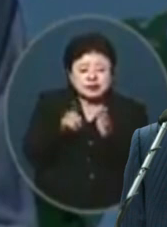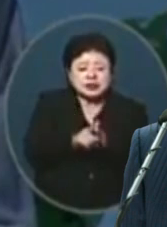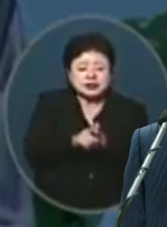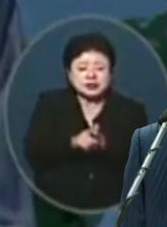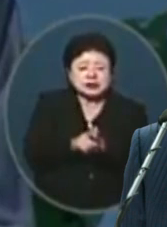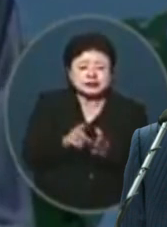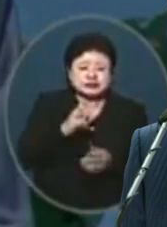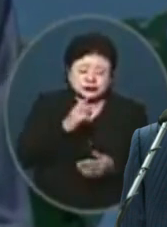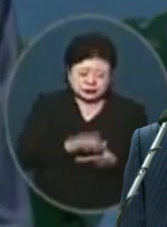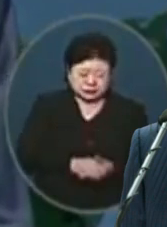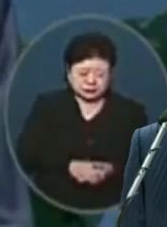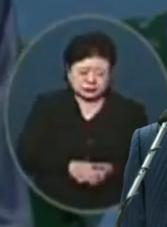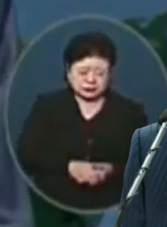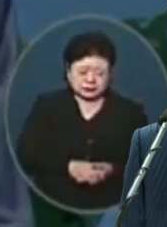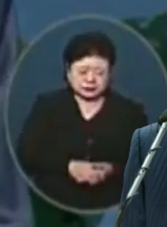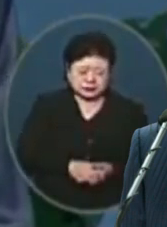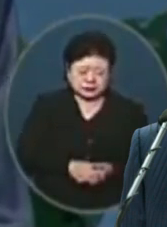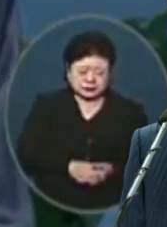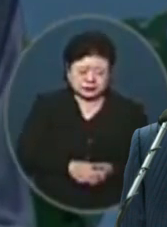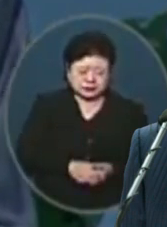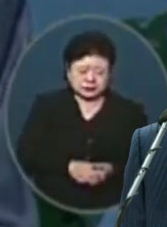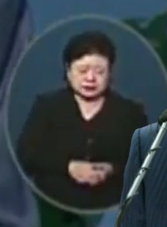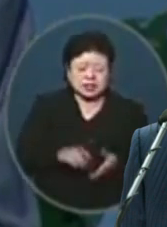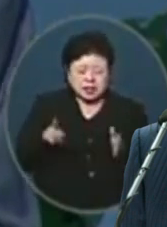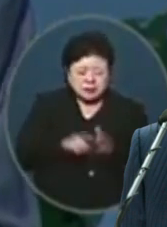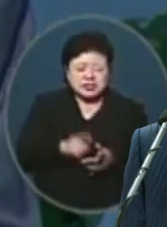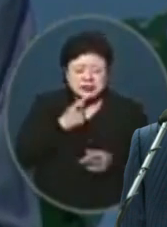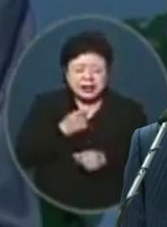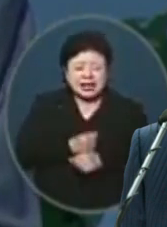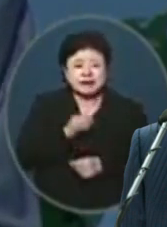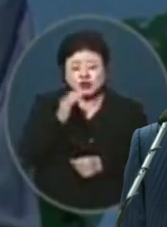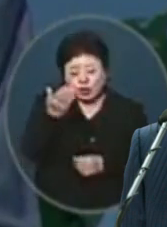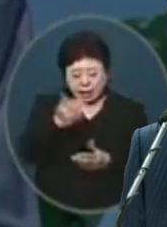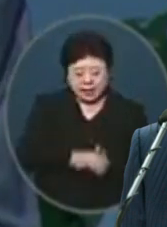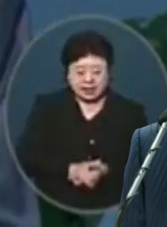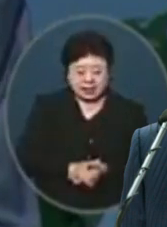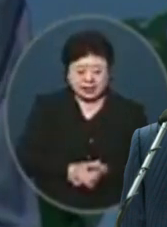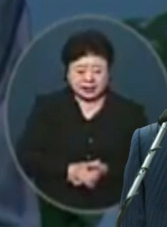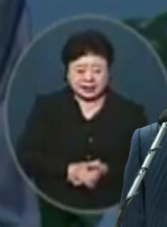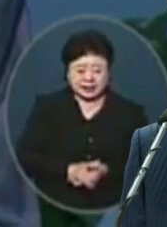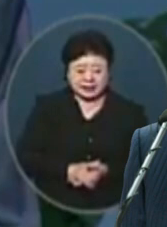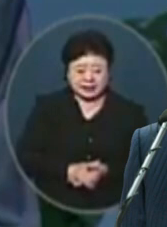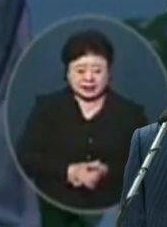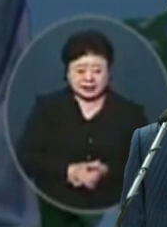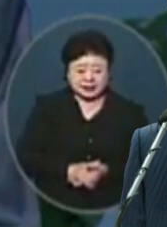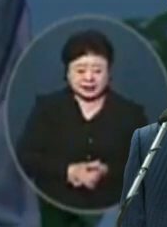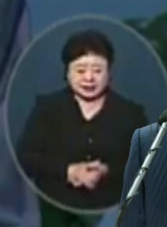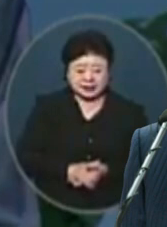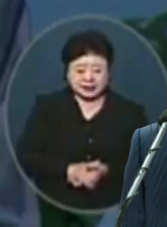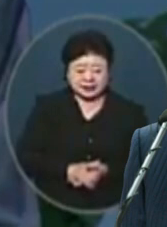것밖에 없습니다. 믿기만 하면 되는 것입니다.